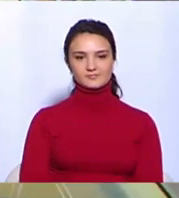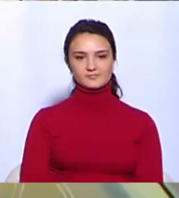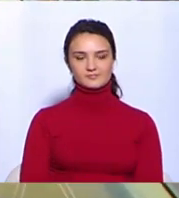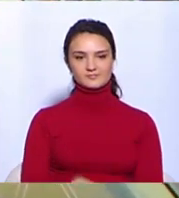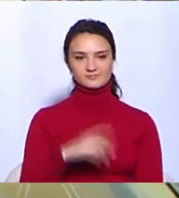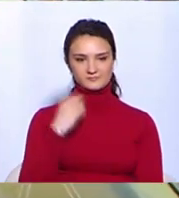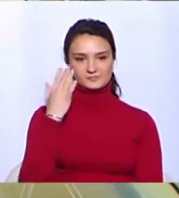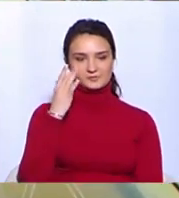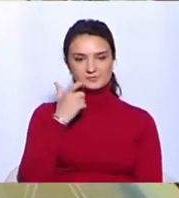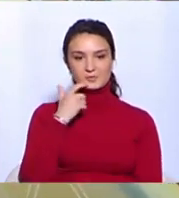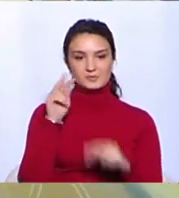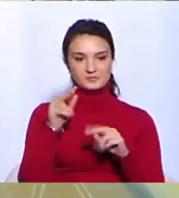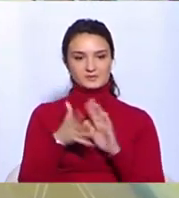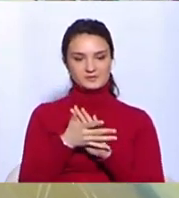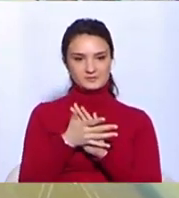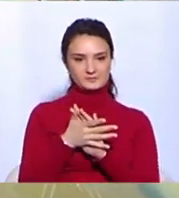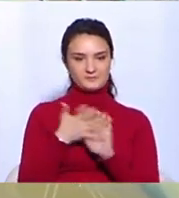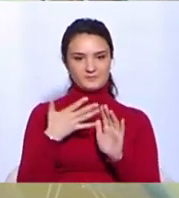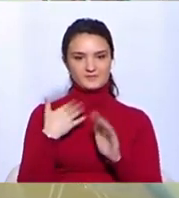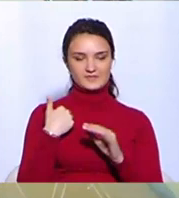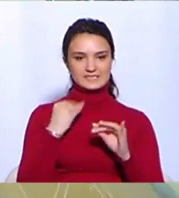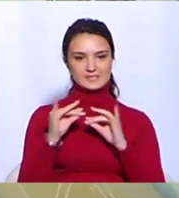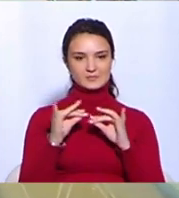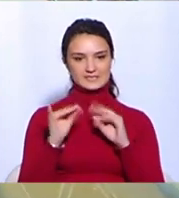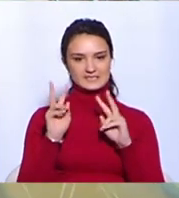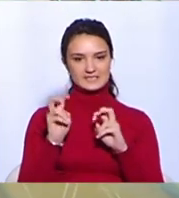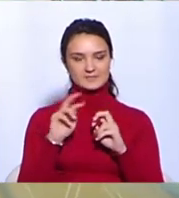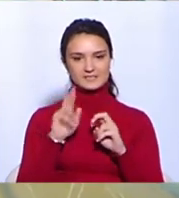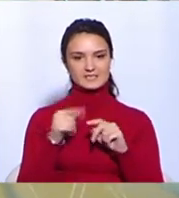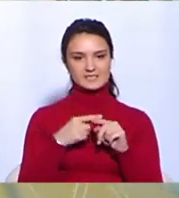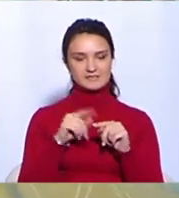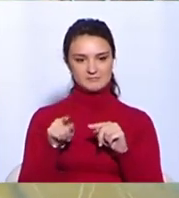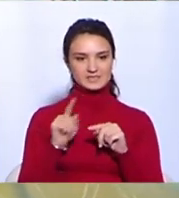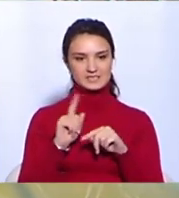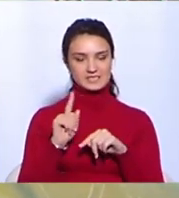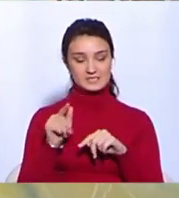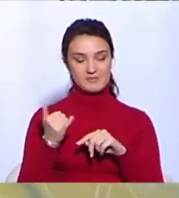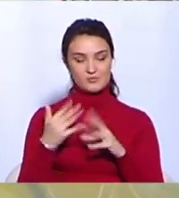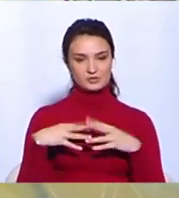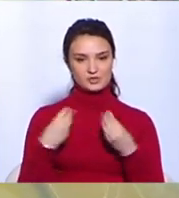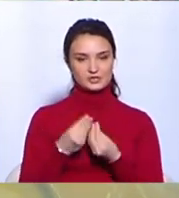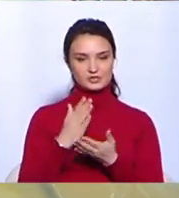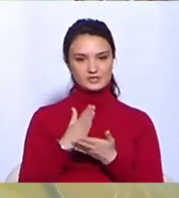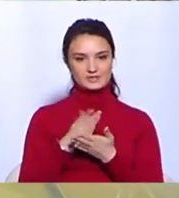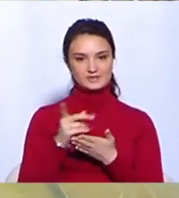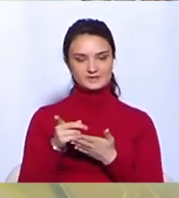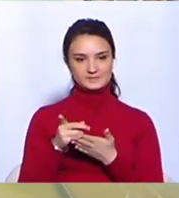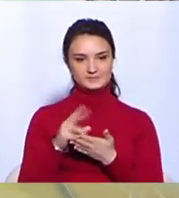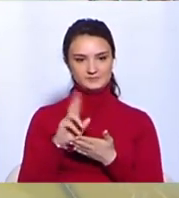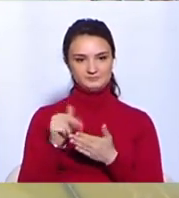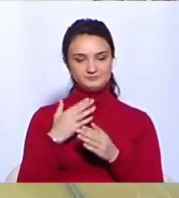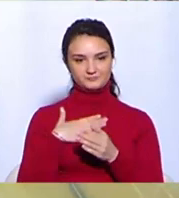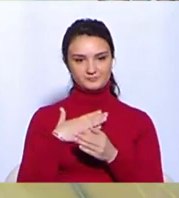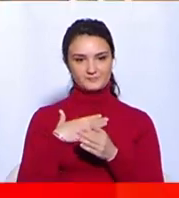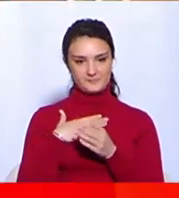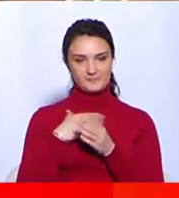მე ვფიქრობ მაყურებელმა იგრძნო კონტრასტი ჩვენი საუბრის თემასა და იმ განწყობას შორის რომელიც ამ ოჯახში ტრიალებს და